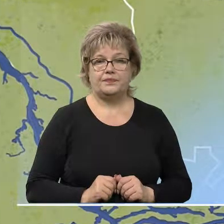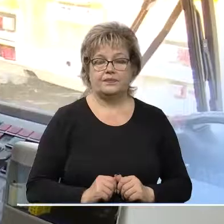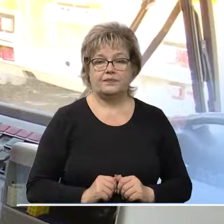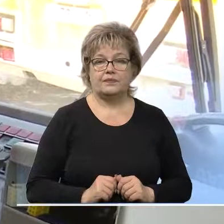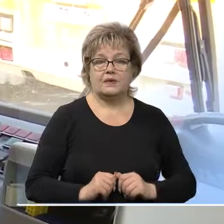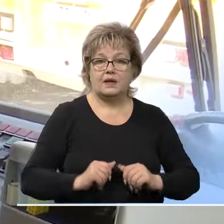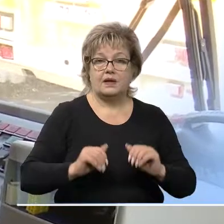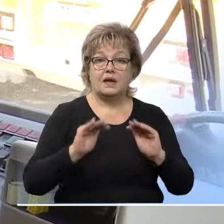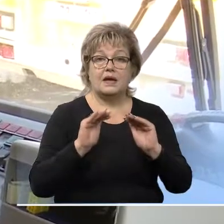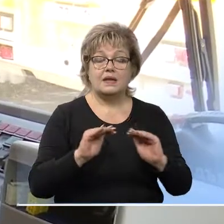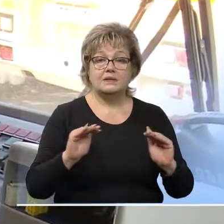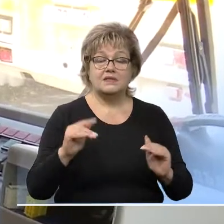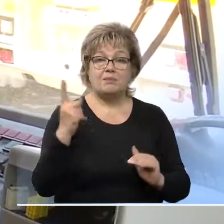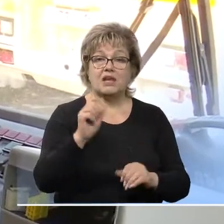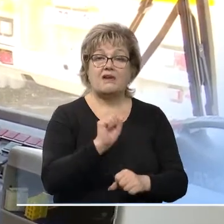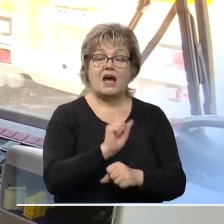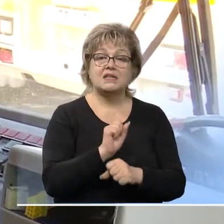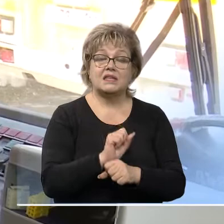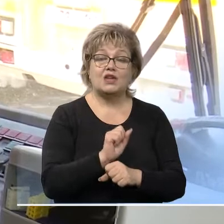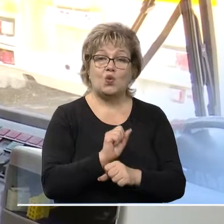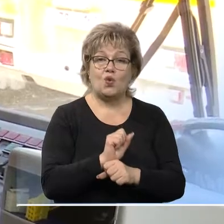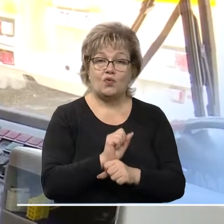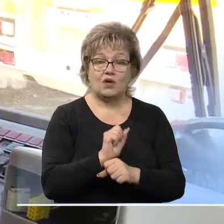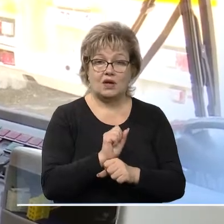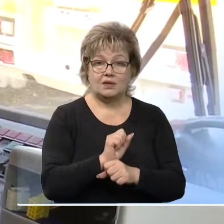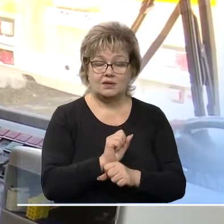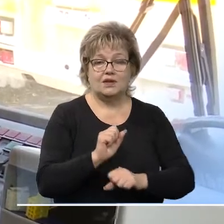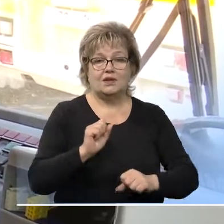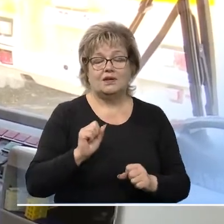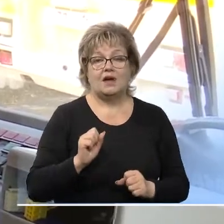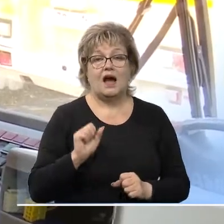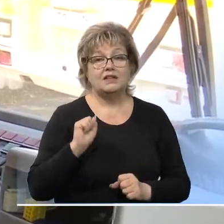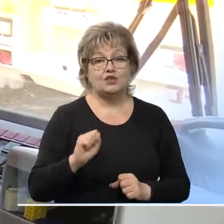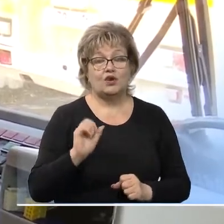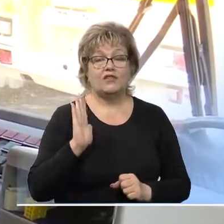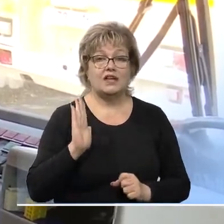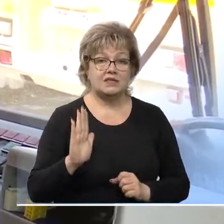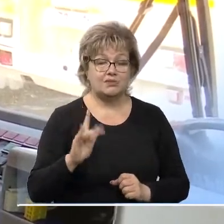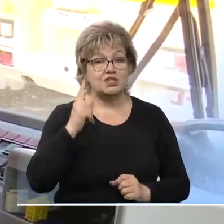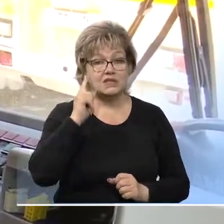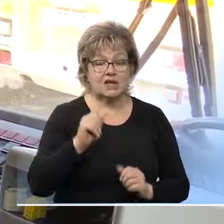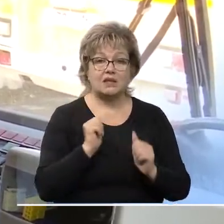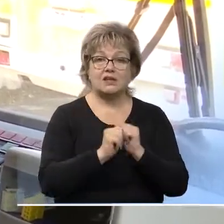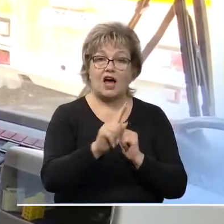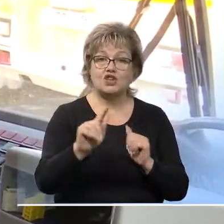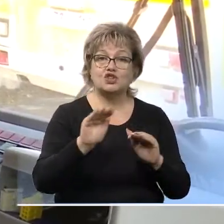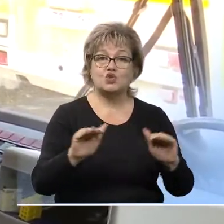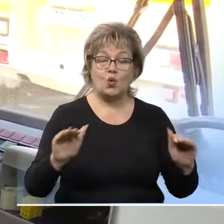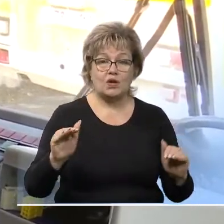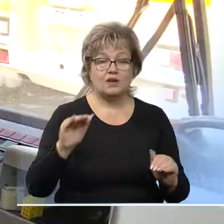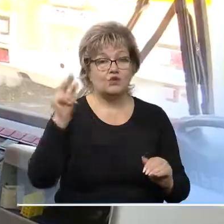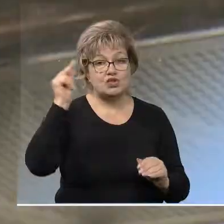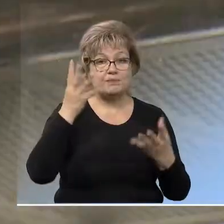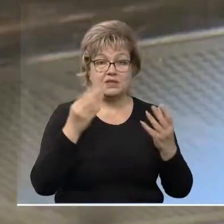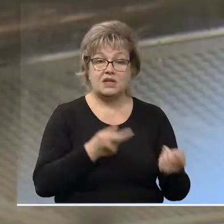Дети, первая остановка у нас Лиманский переулок. Анатолия Владимировича знает каждый школьник.